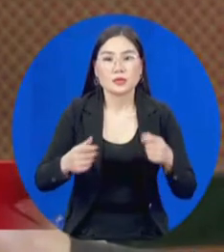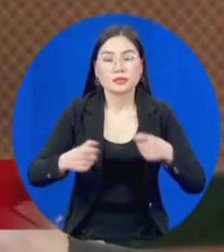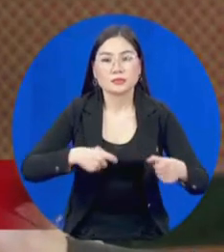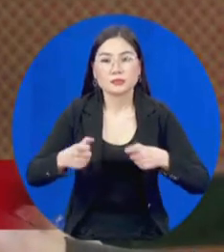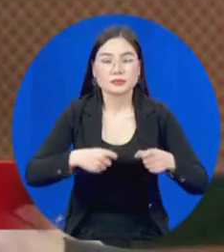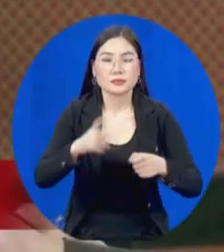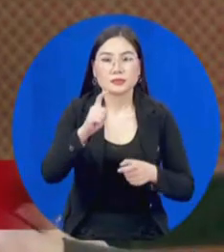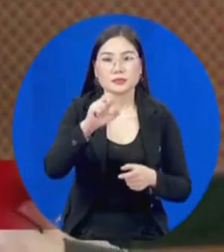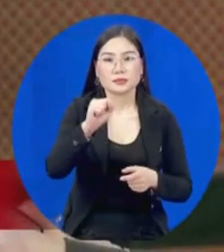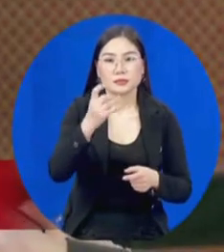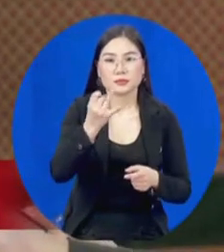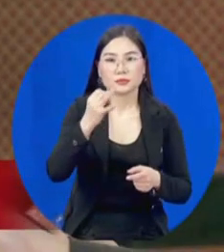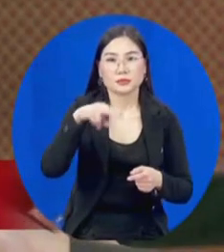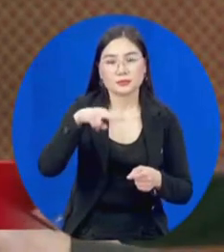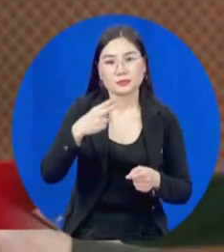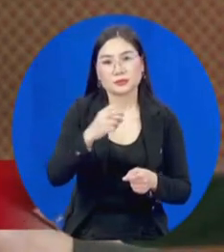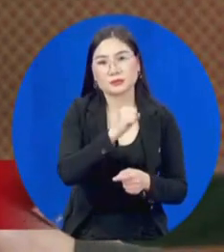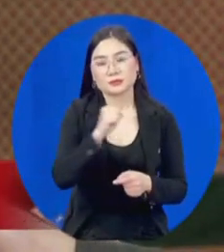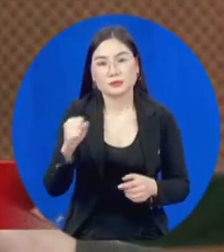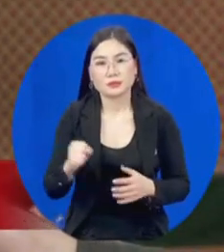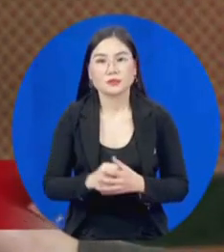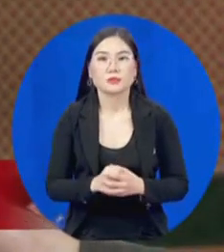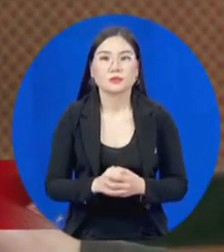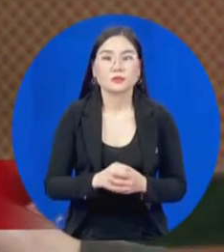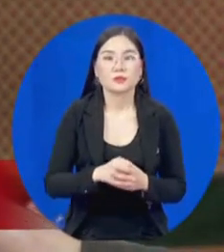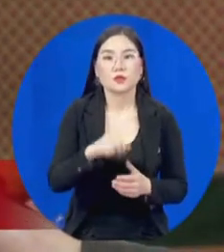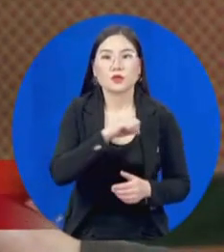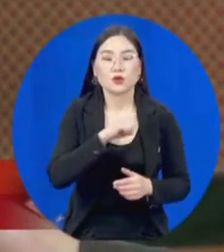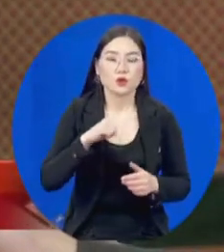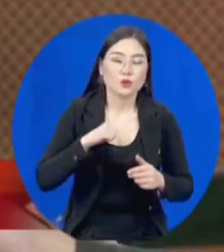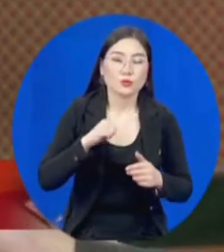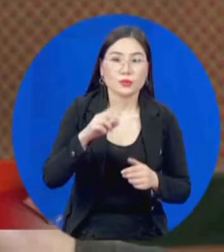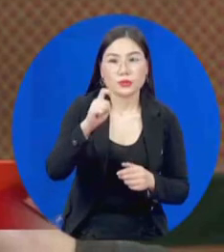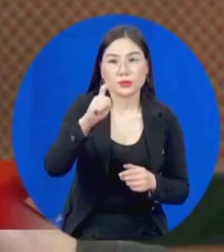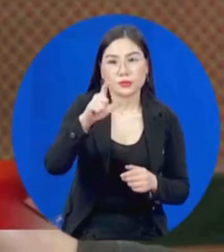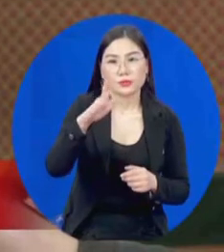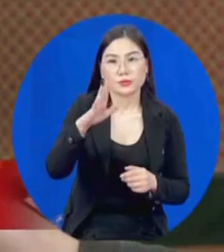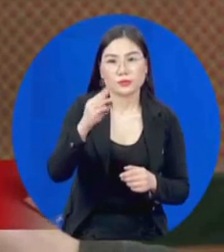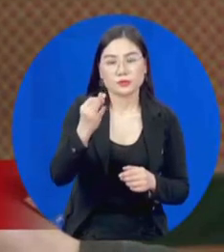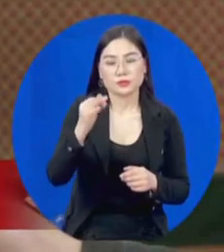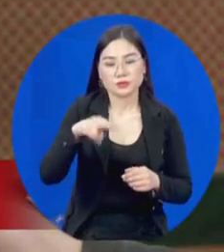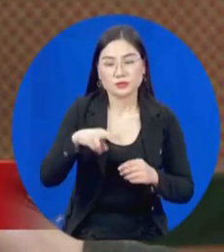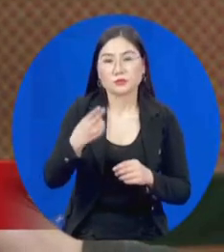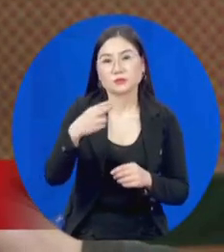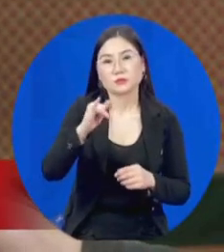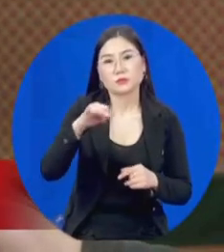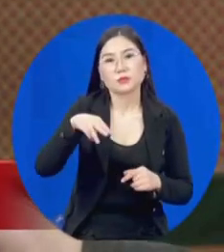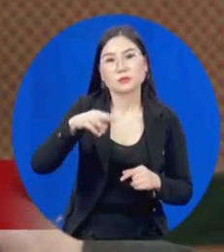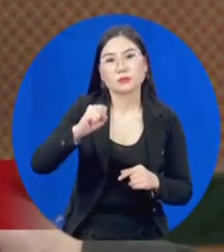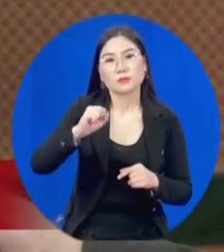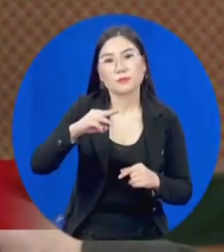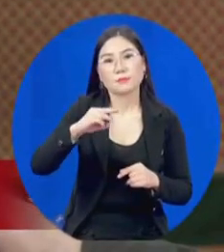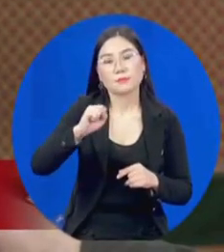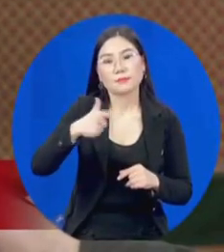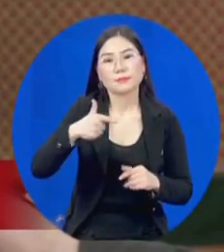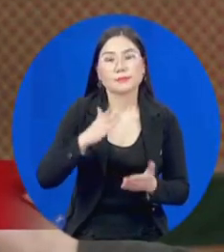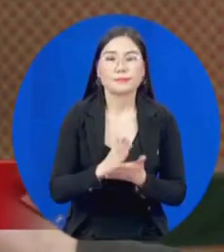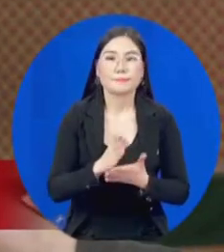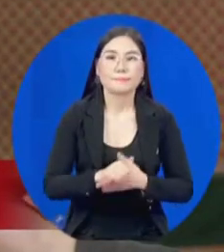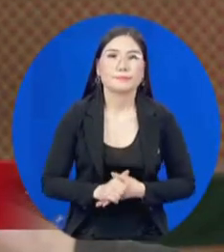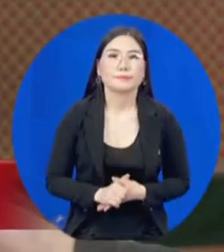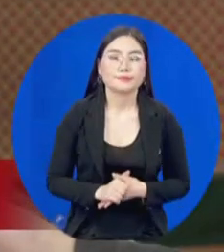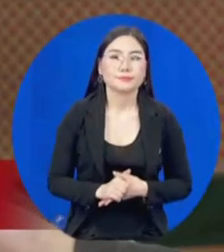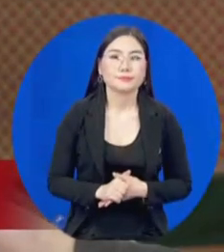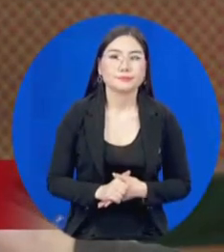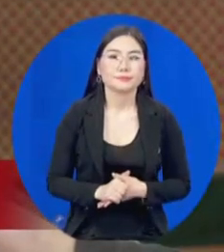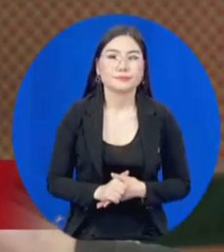бол одоо хувийн хөвчл хоолндын хамтын ажиллагаа арай тутамгүй байна. Эдийн засгийн харилцаанд ч гэсэн